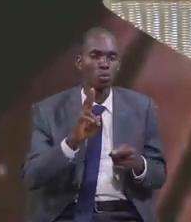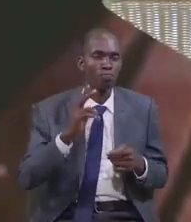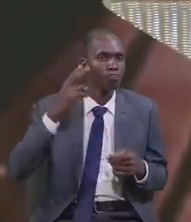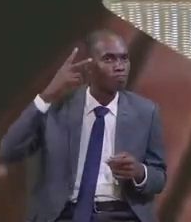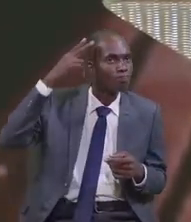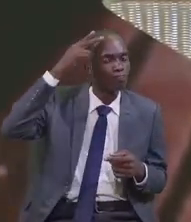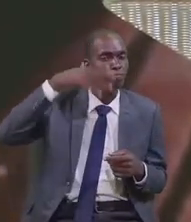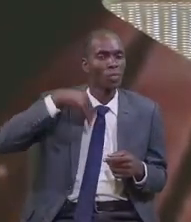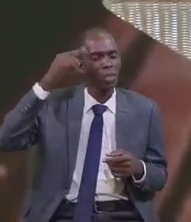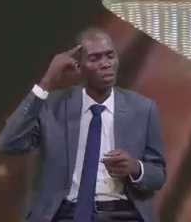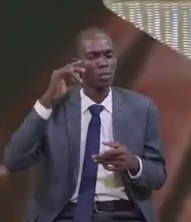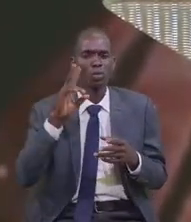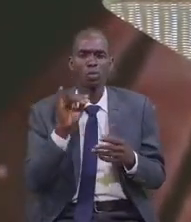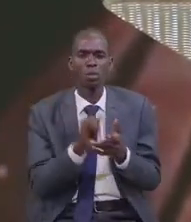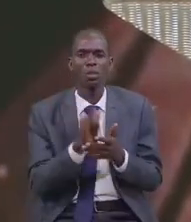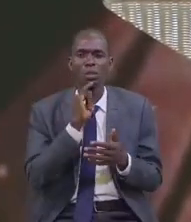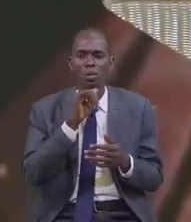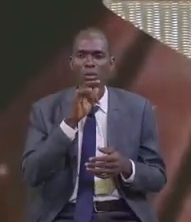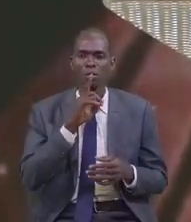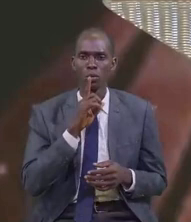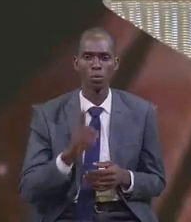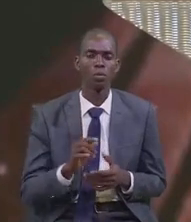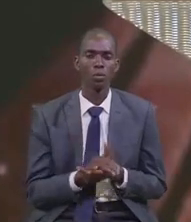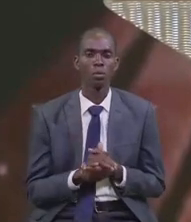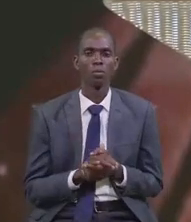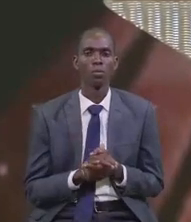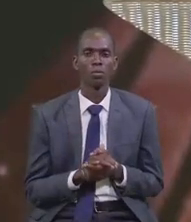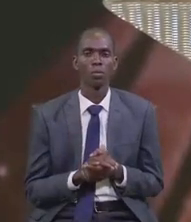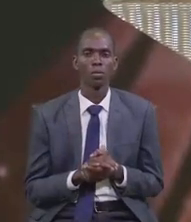Ça, ce n'est pas vrai. Ouais. On peut